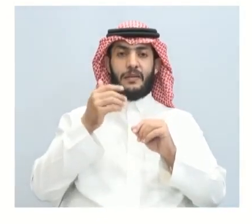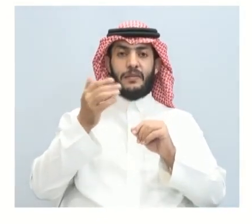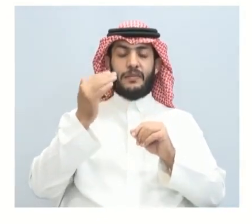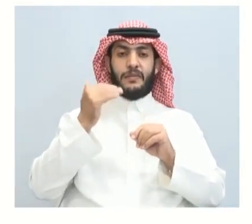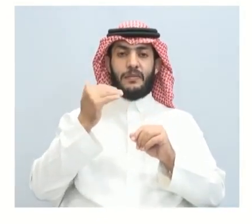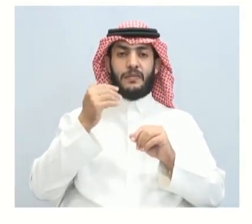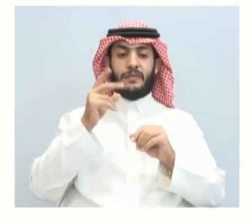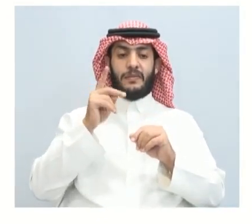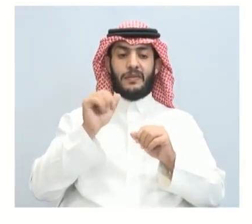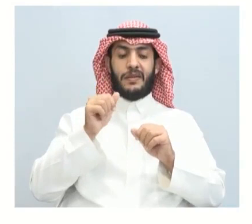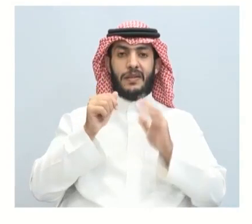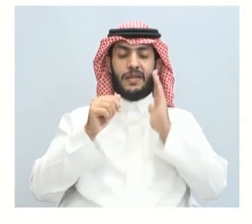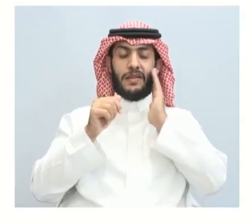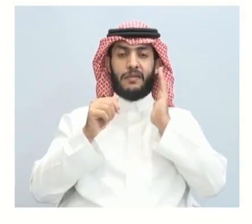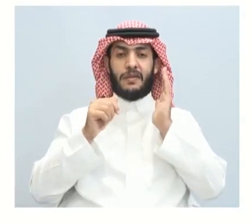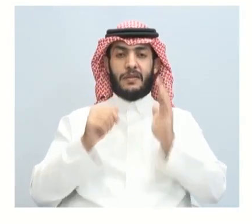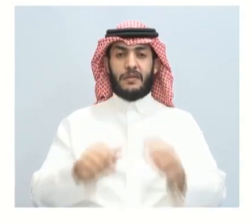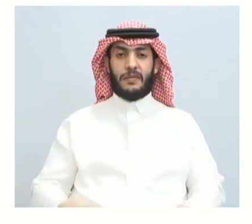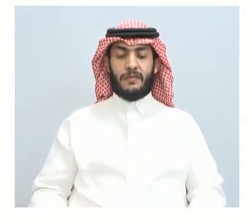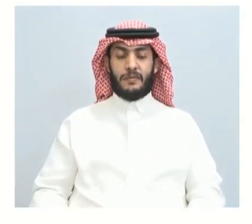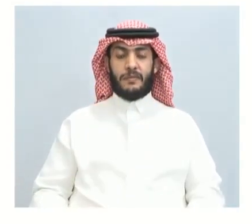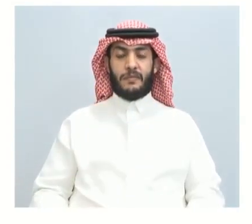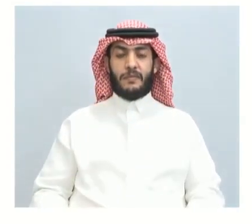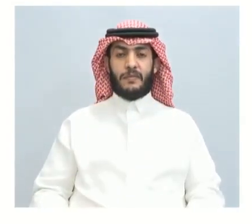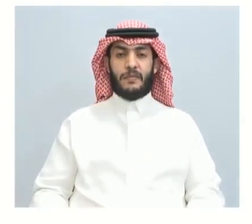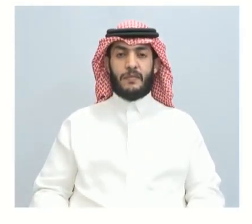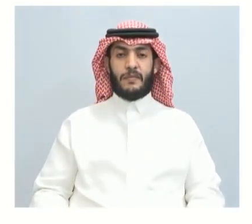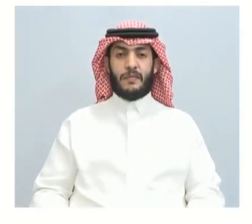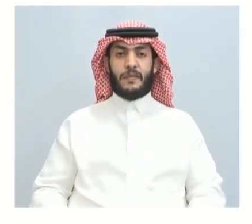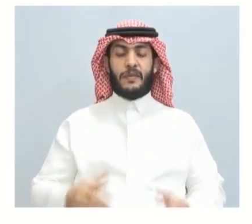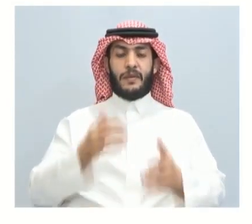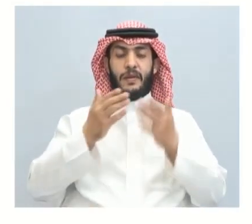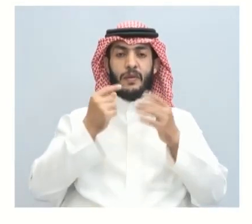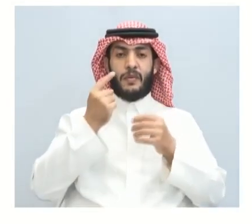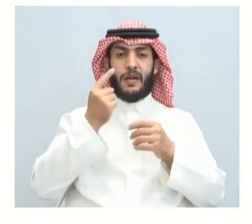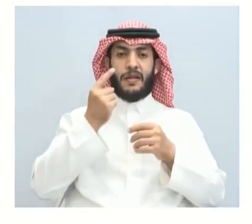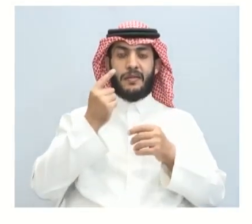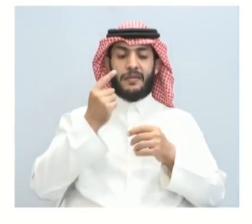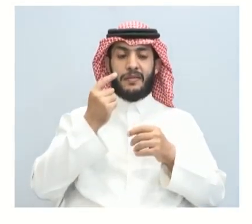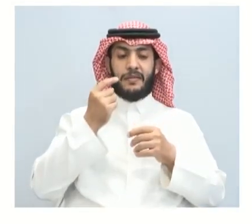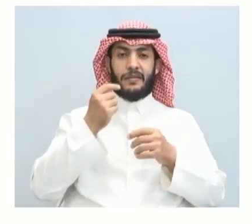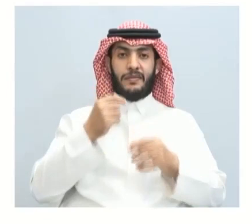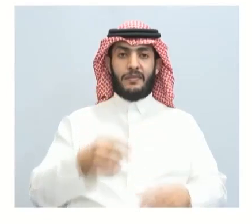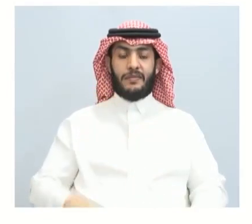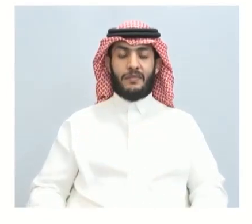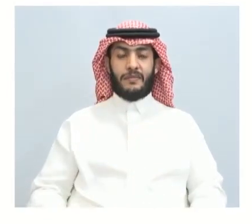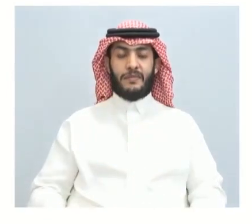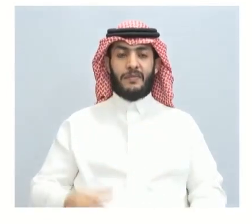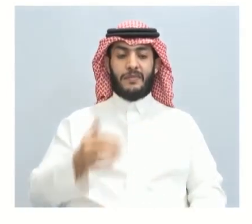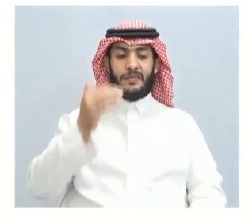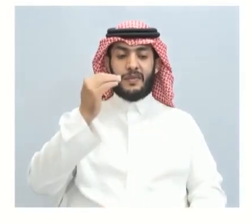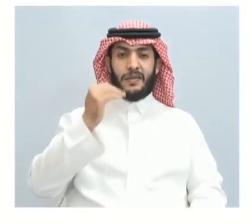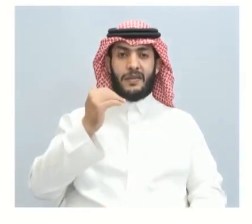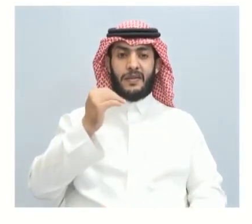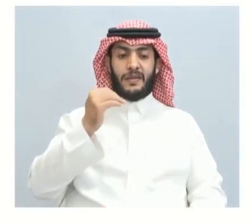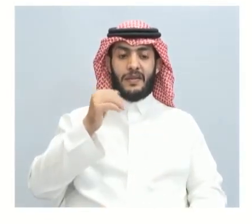انسحاب نحو اليمين بمقدار واحد الاثنين